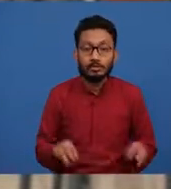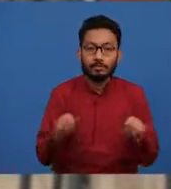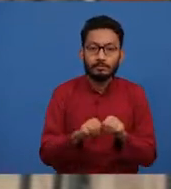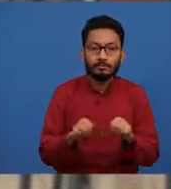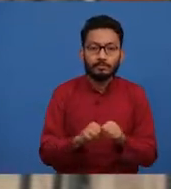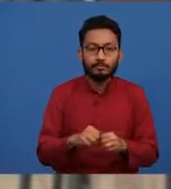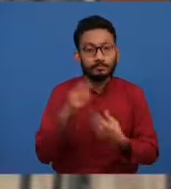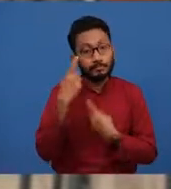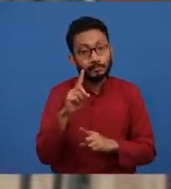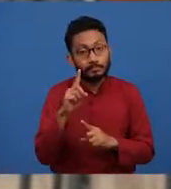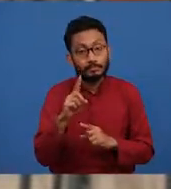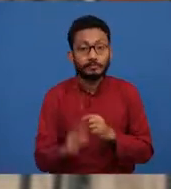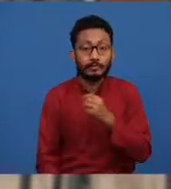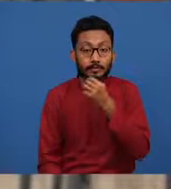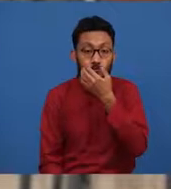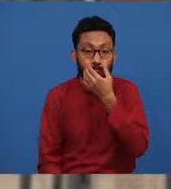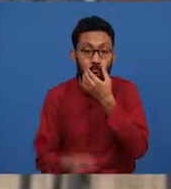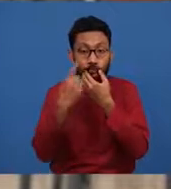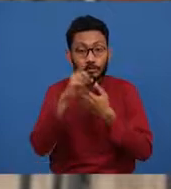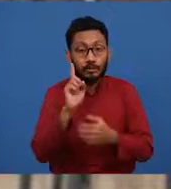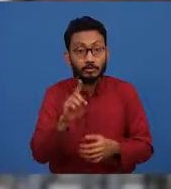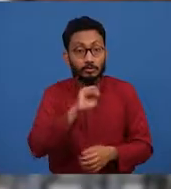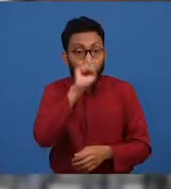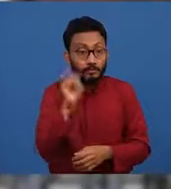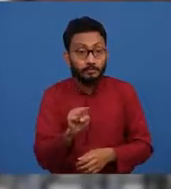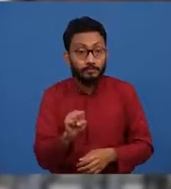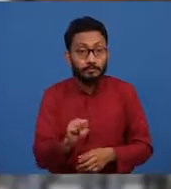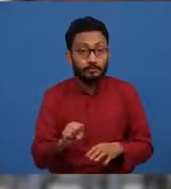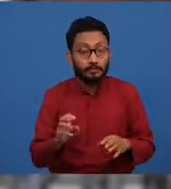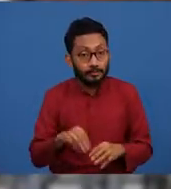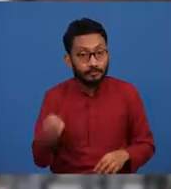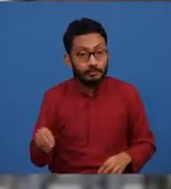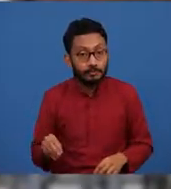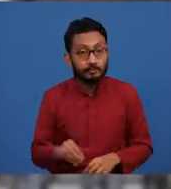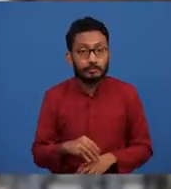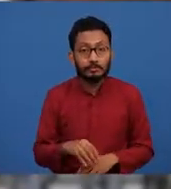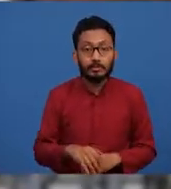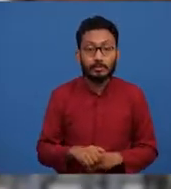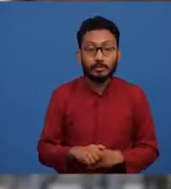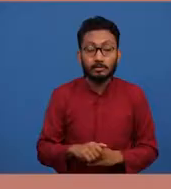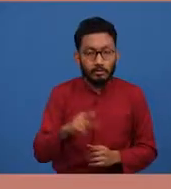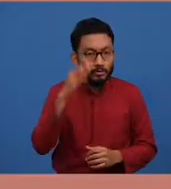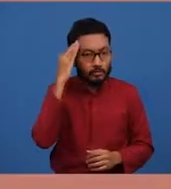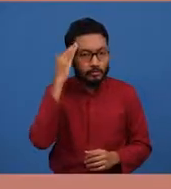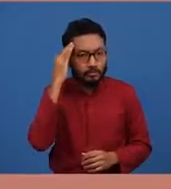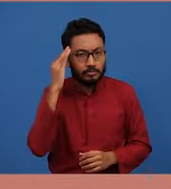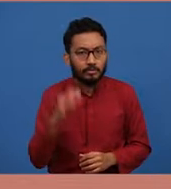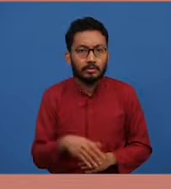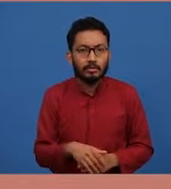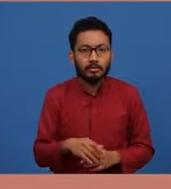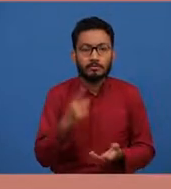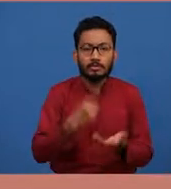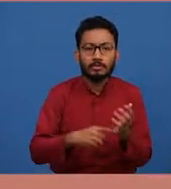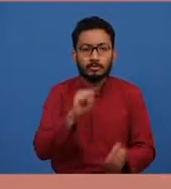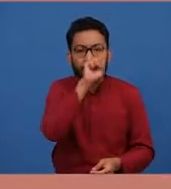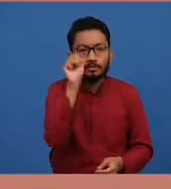jawapan bagi satu soalan yang sama. Murid-murid, tahukah kamu apakah soalan